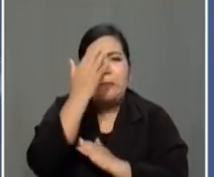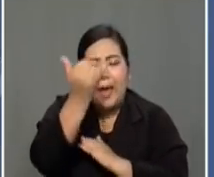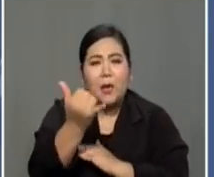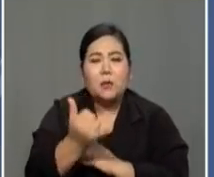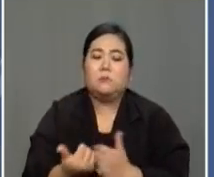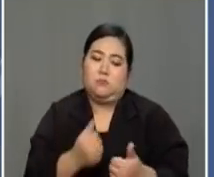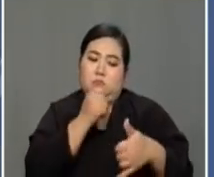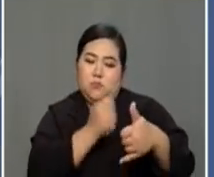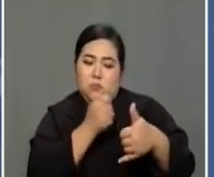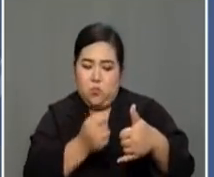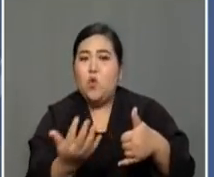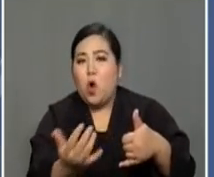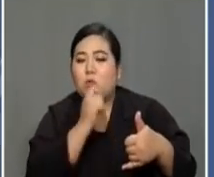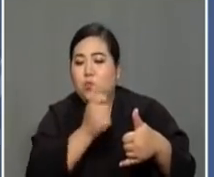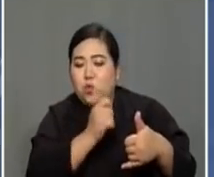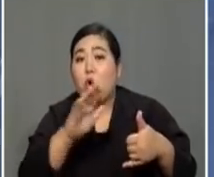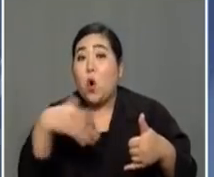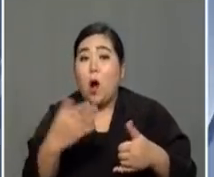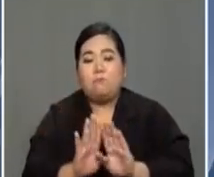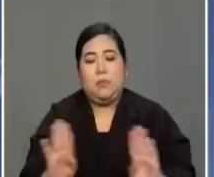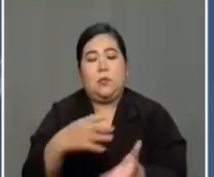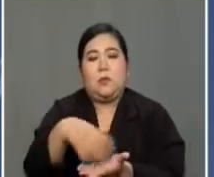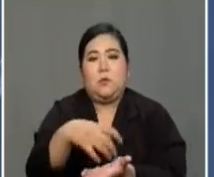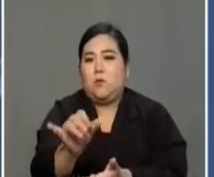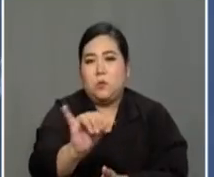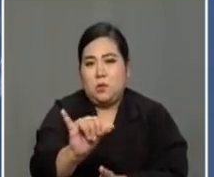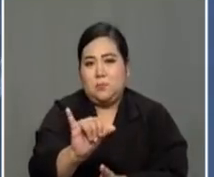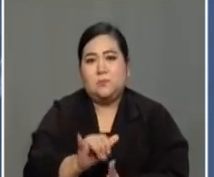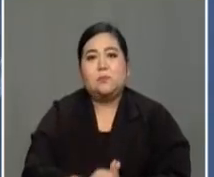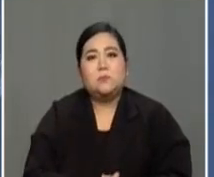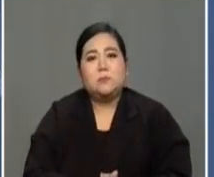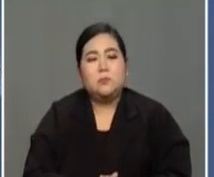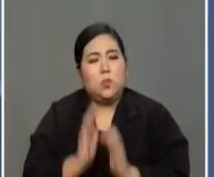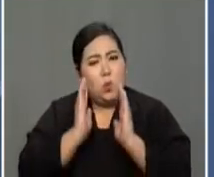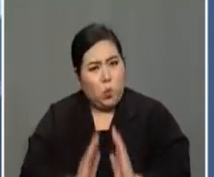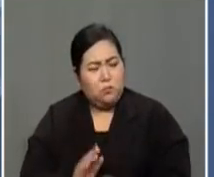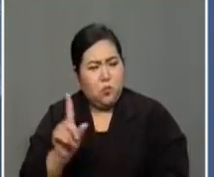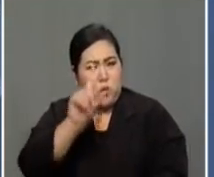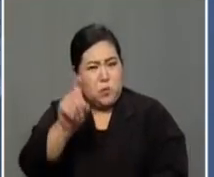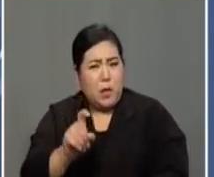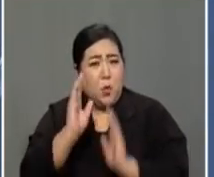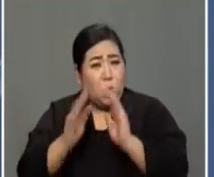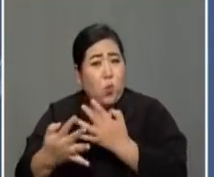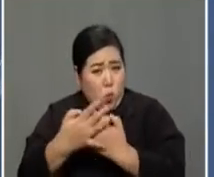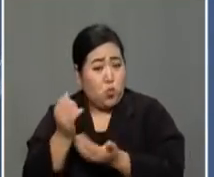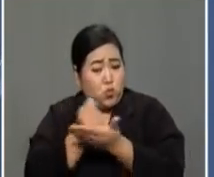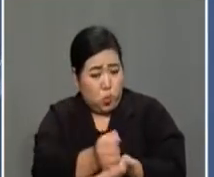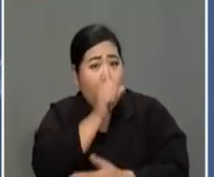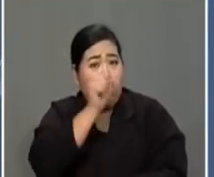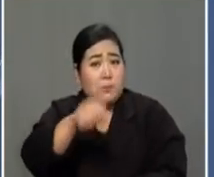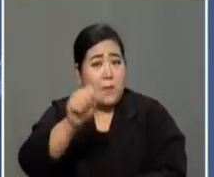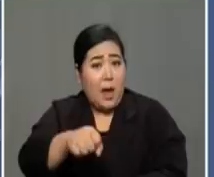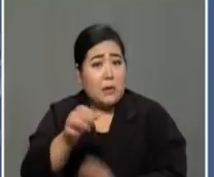วนยังเปิดเผยไม่ได้นะครับรวมทั้งประเด็นว่าเอ๊ะมีเจ้าหน้าที่เรือนจำไปเกี่ยวข้องด้วยหรือเปล่านะครับคือท่